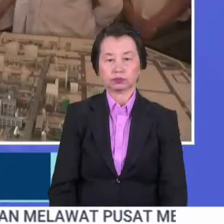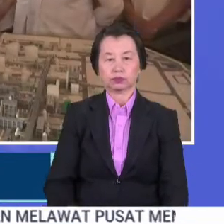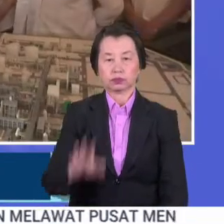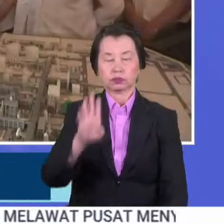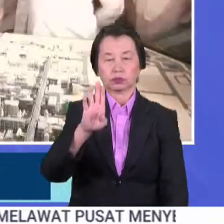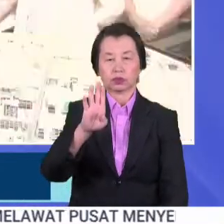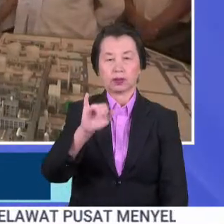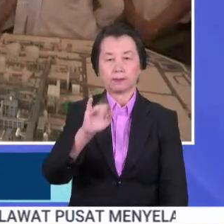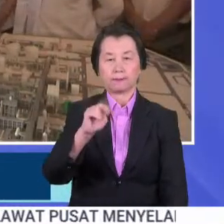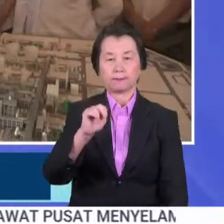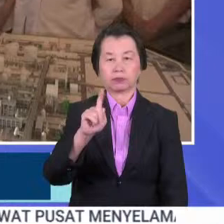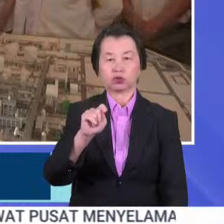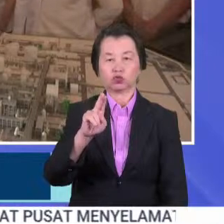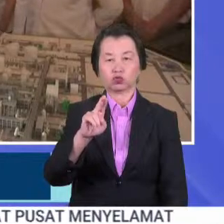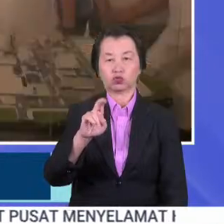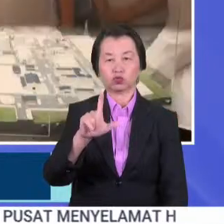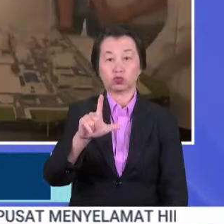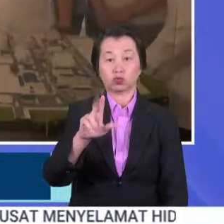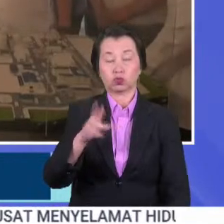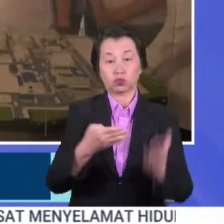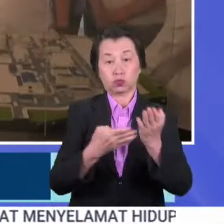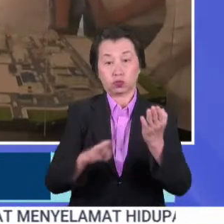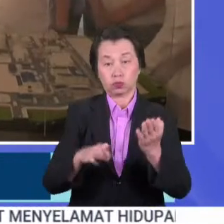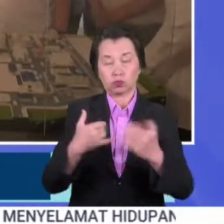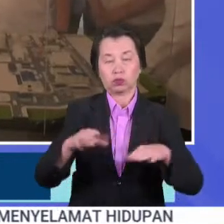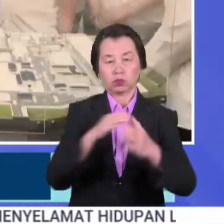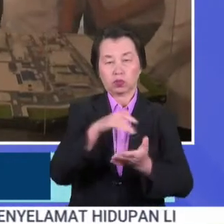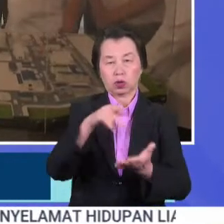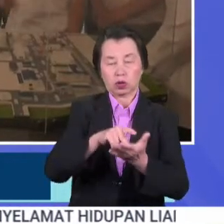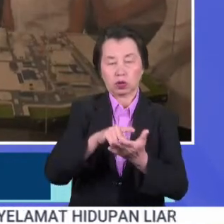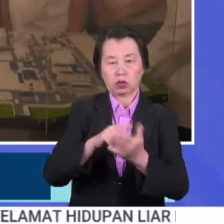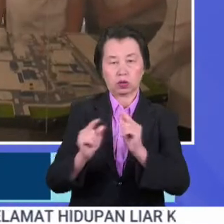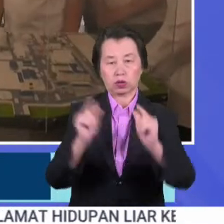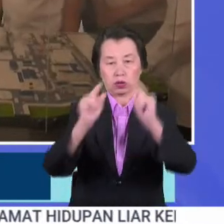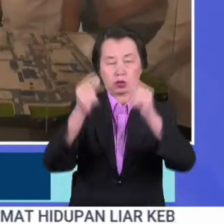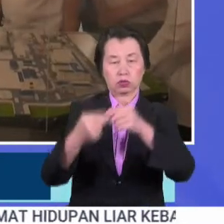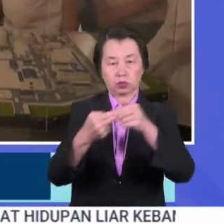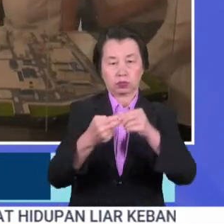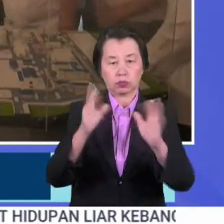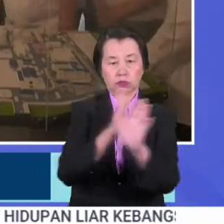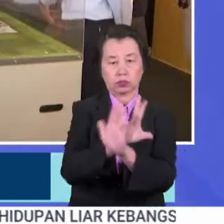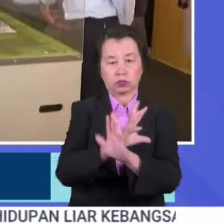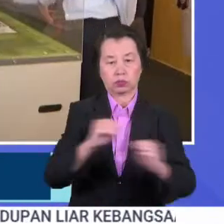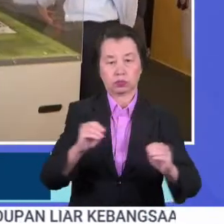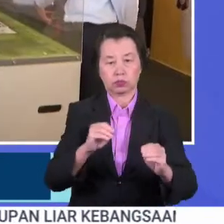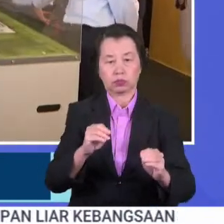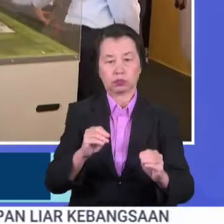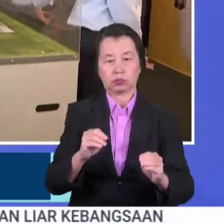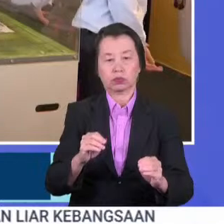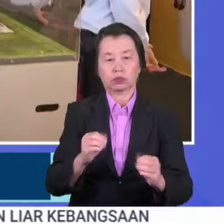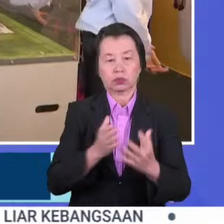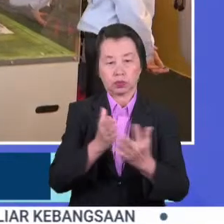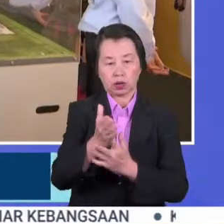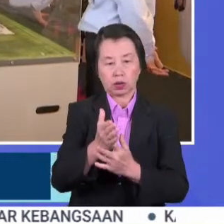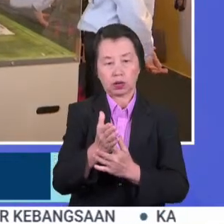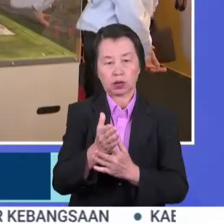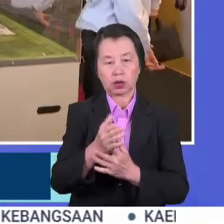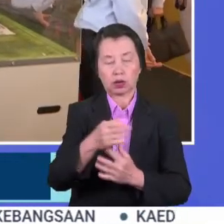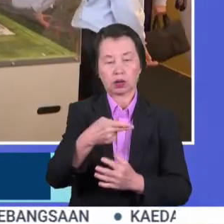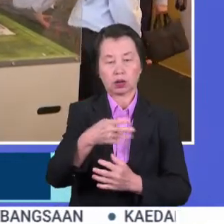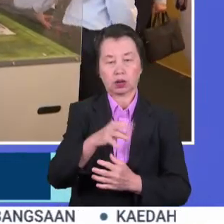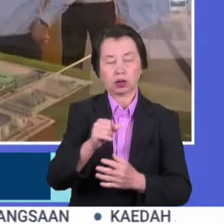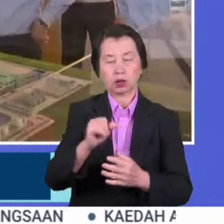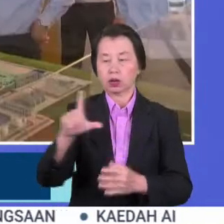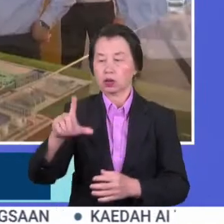Bintulu akan menjadi hub bagi projek sistem pemindahan gas masam bersepadu Sarawak, SISGAS. Melalui pembinaan